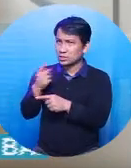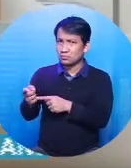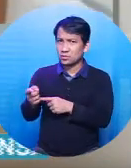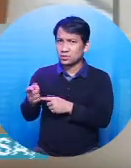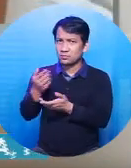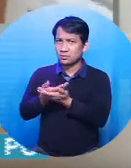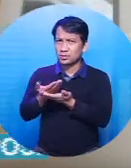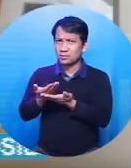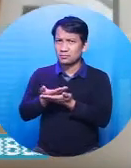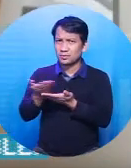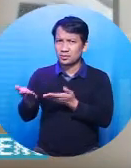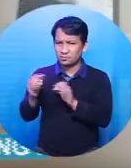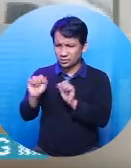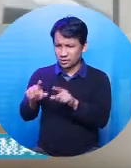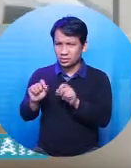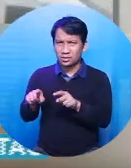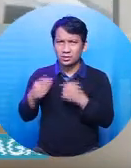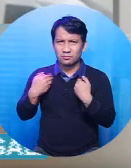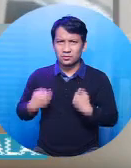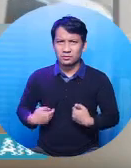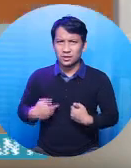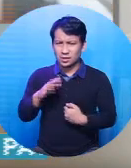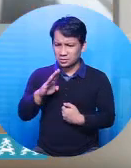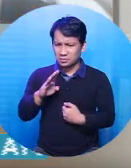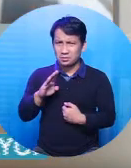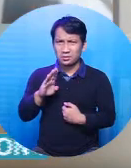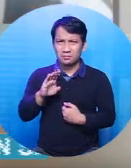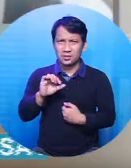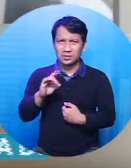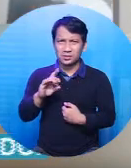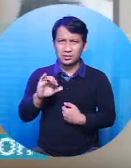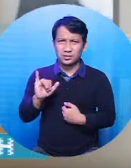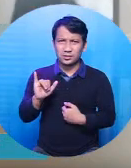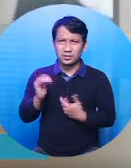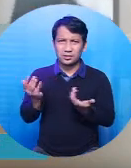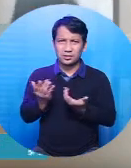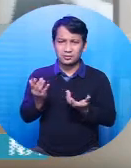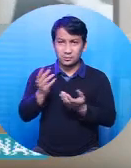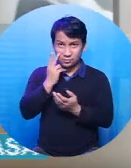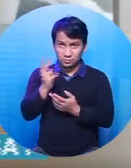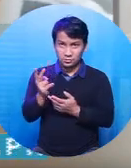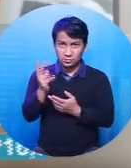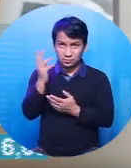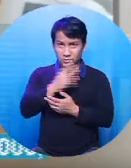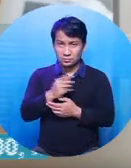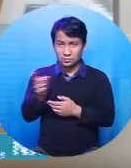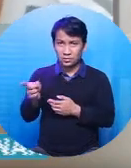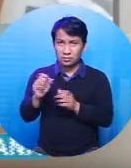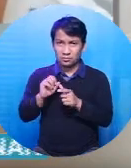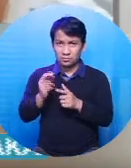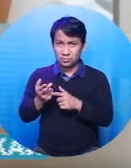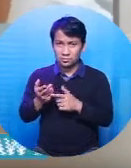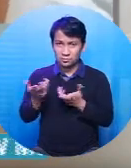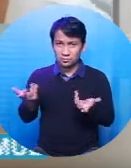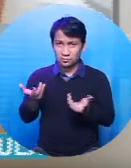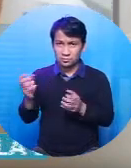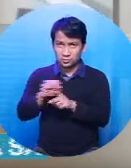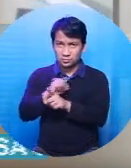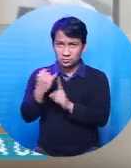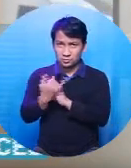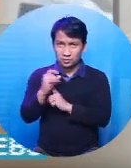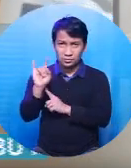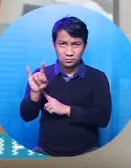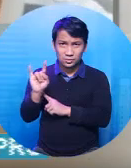laman diyan? Ano po yung pinagbabasehan niya? Meron ba siyang nakita na hindi maganda sa maybe sa social